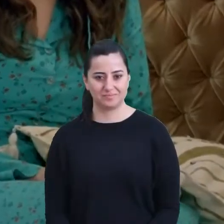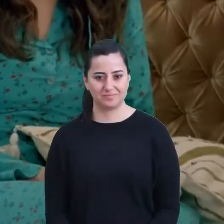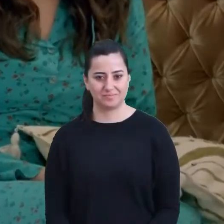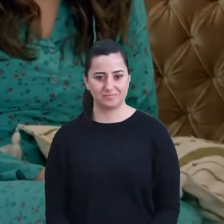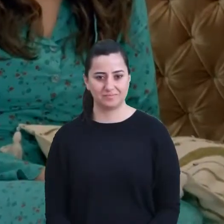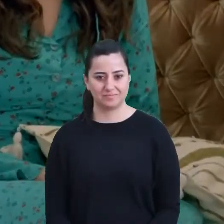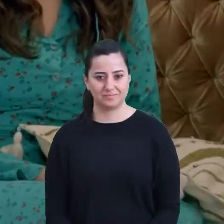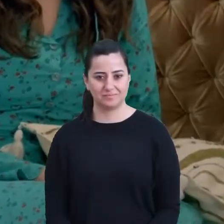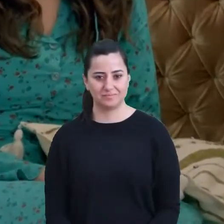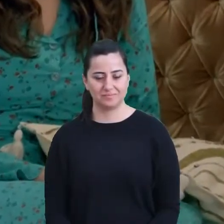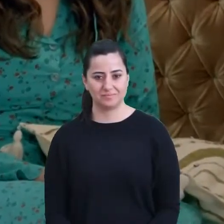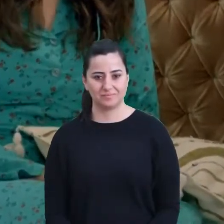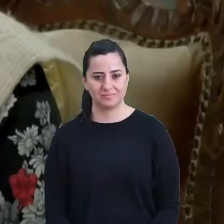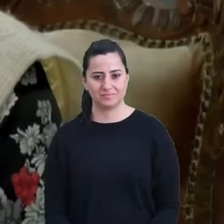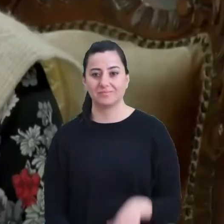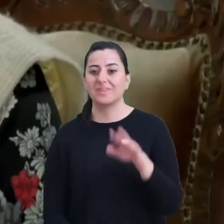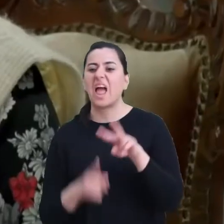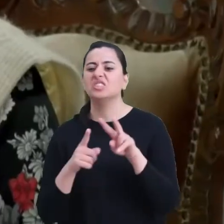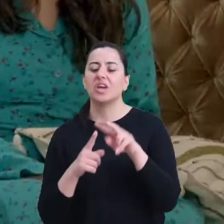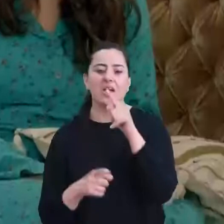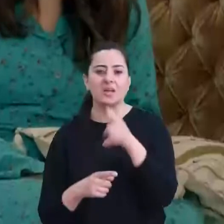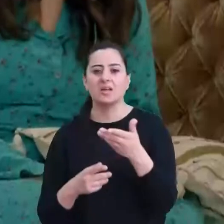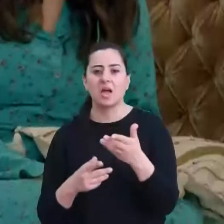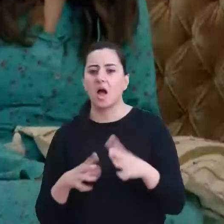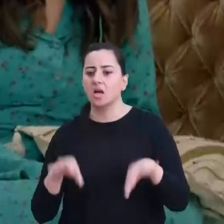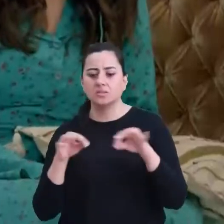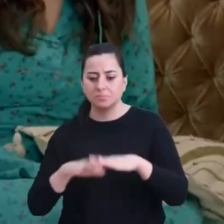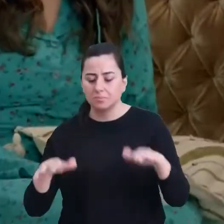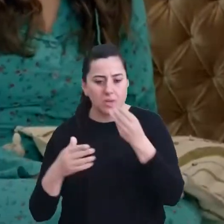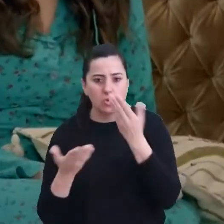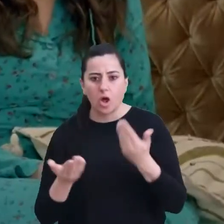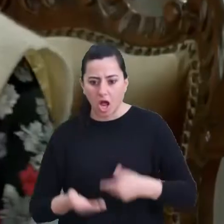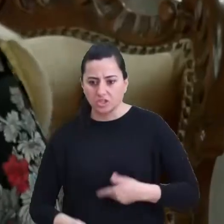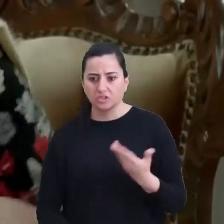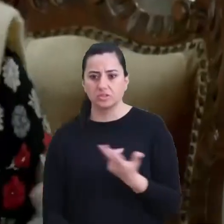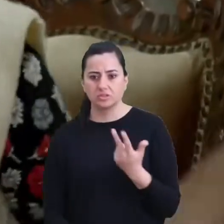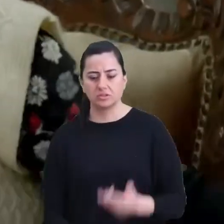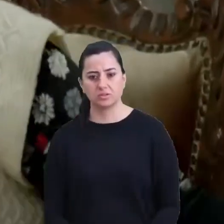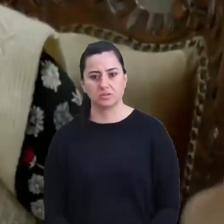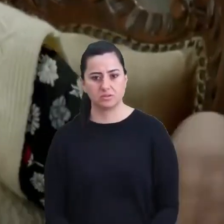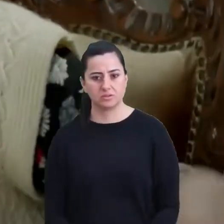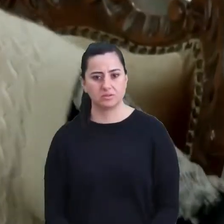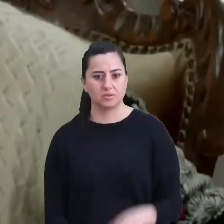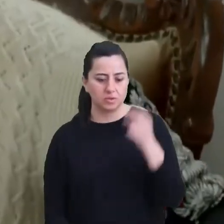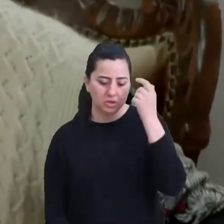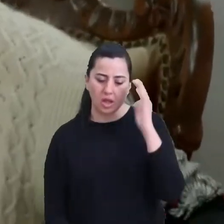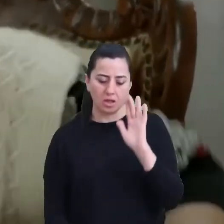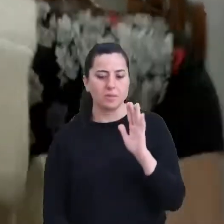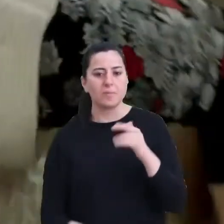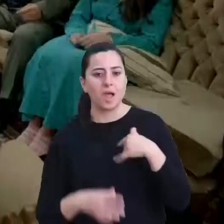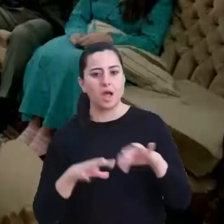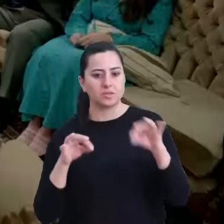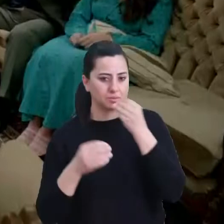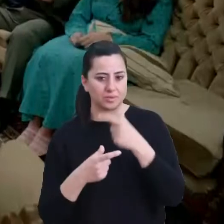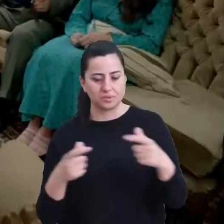Yerinden doğrulup sehpaya doğru baktı. Naciye! Niye hazır değil bu sofrada? Öldüm açtıktan aşma kadar. Dalmışız öyle. Hazırlıyor